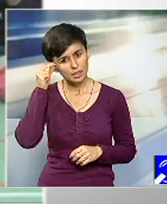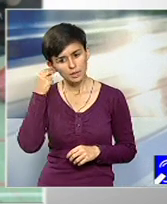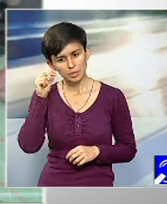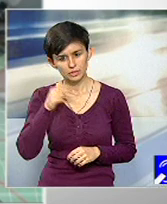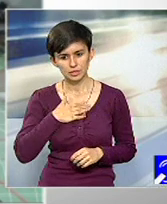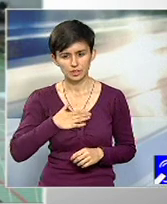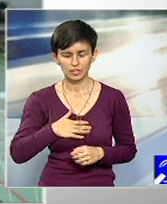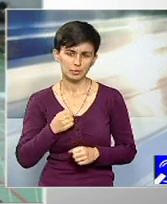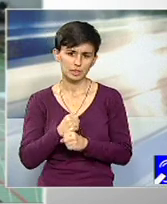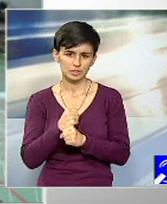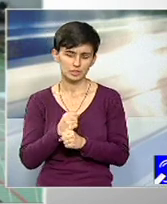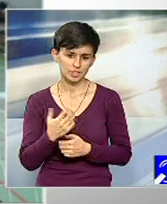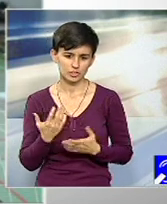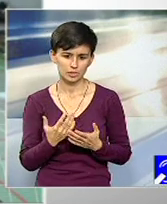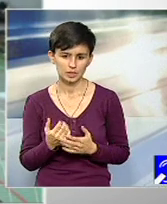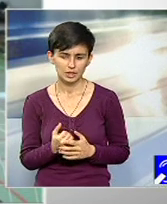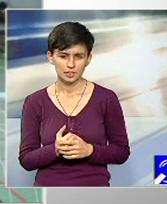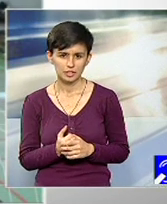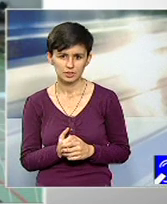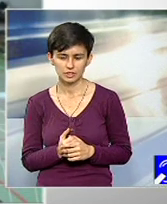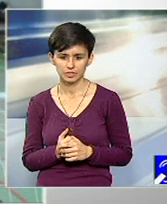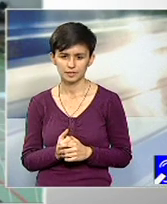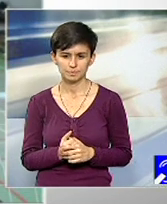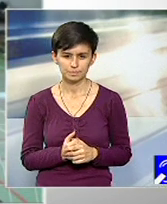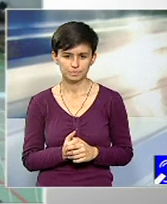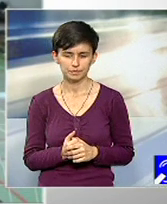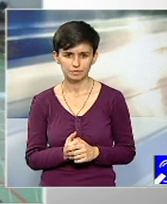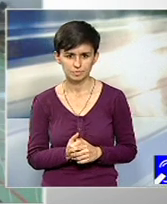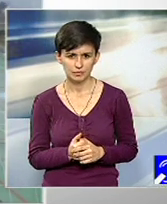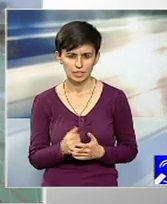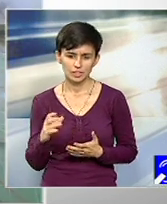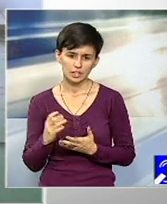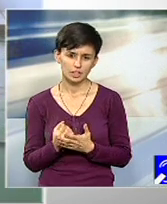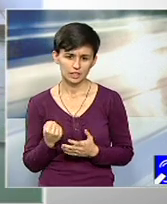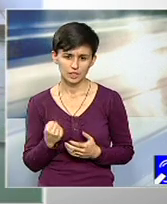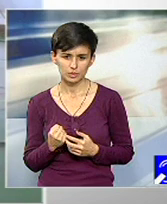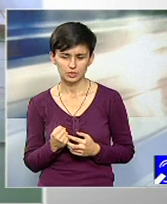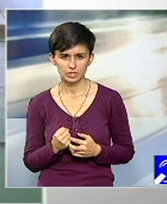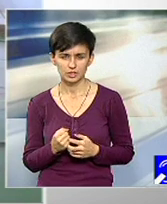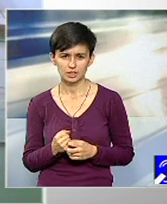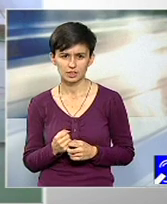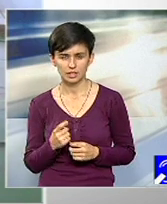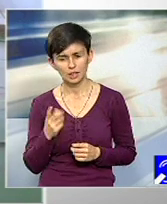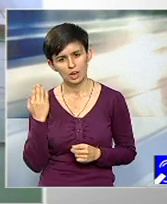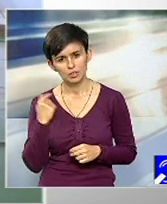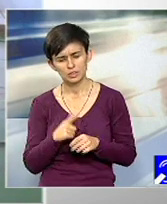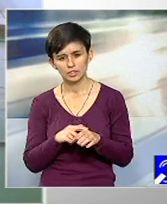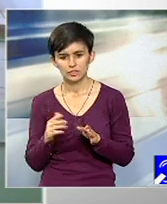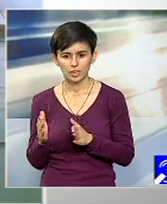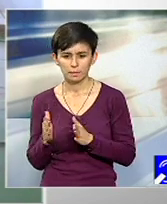ia dați-i drumul să faci, ce vreți să faceți. De obicei le iese? Le iese, le iese, mai iese câteodată, mai iese. Da, am mai avut și